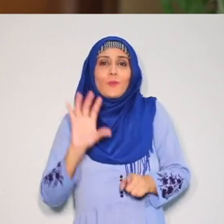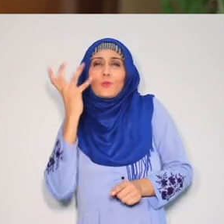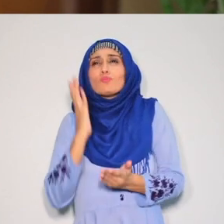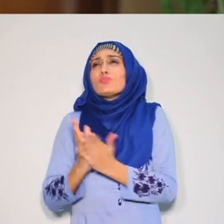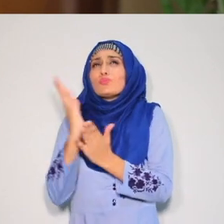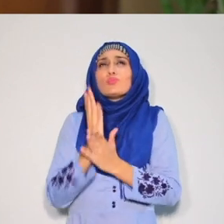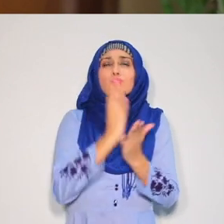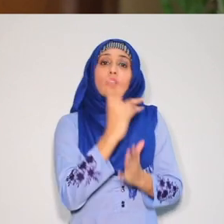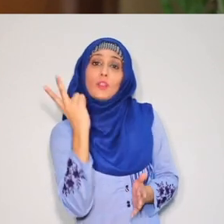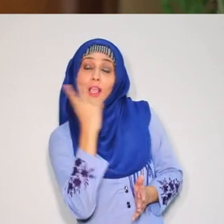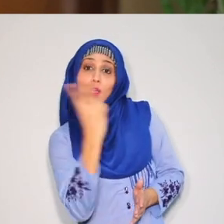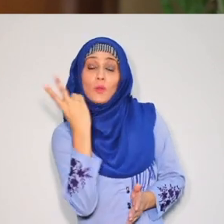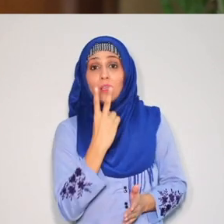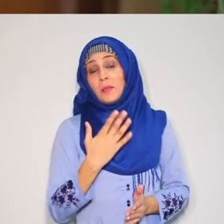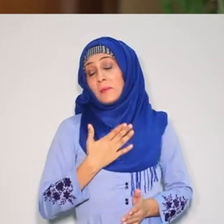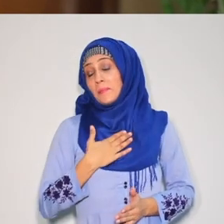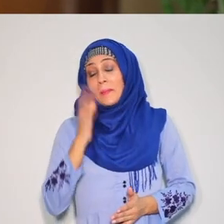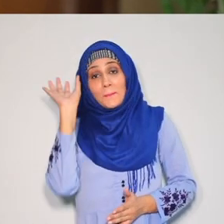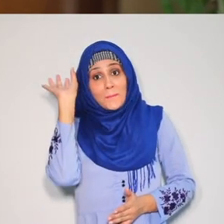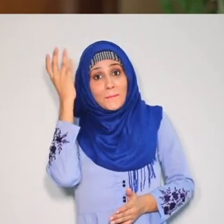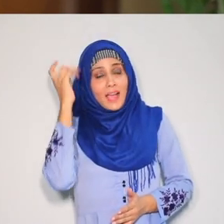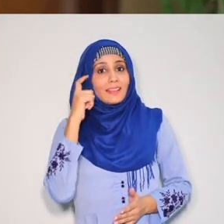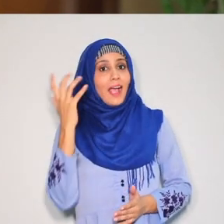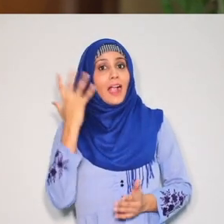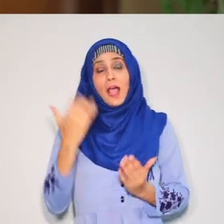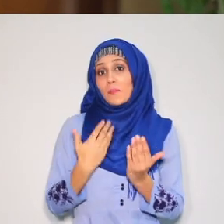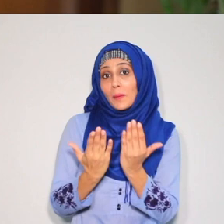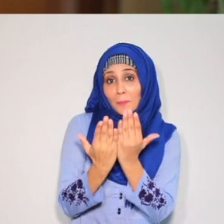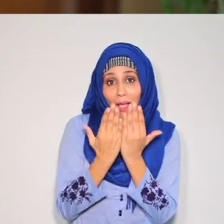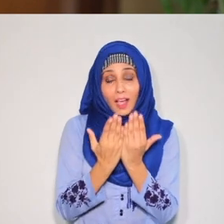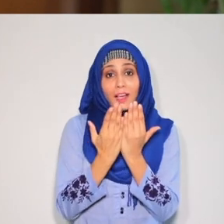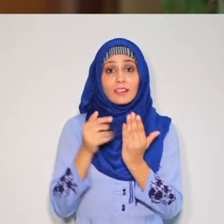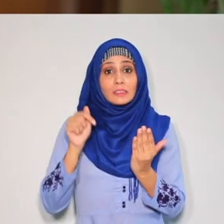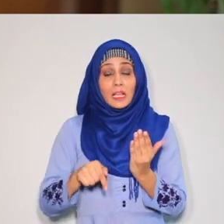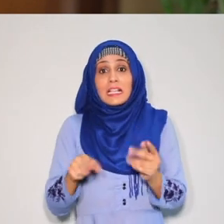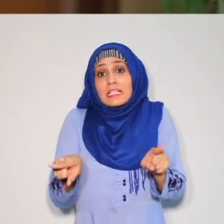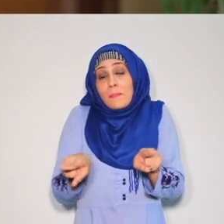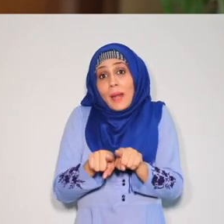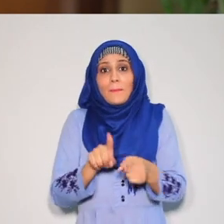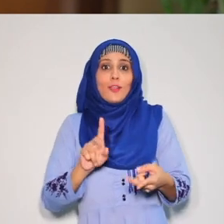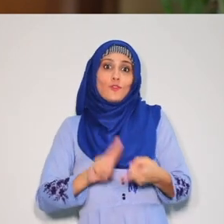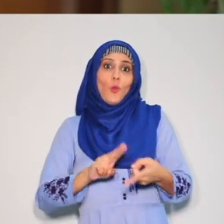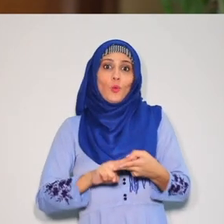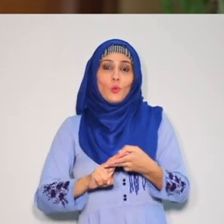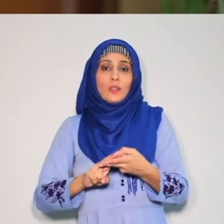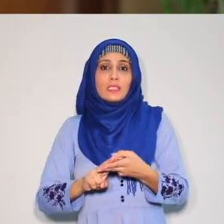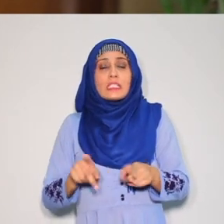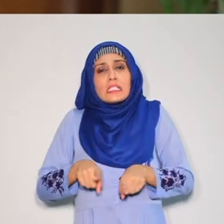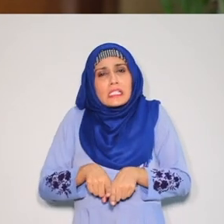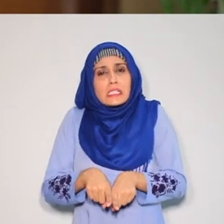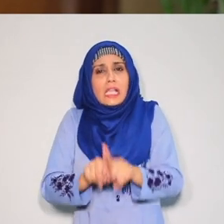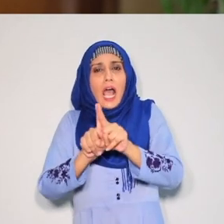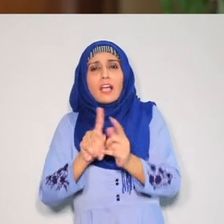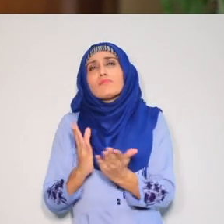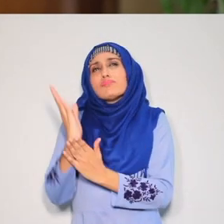सारी दुनिया देखना चाहती हूँ और मुझे बड़ा मज़ा आया ये कहानी पढ़ के, क्योंकि इसमें भी कुछ ऐसे ही दोस्त हैं जो